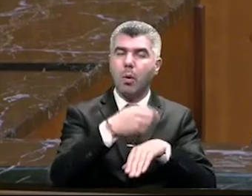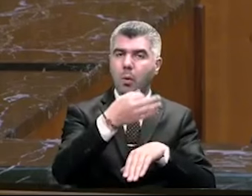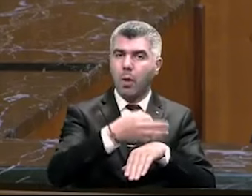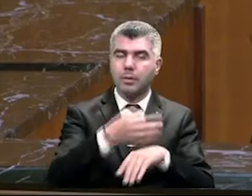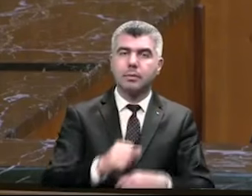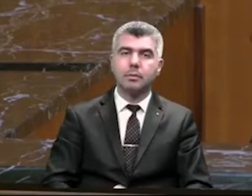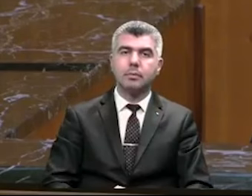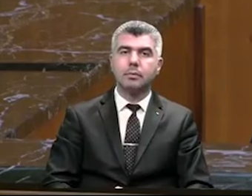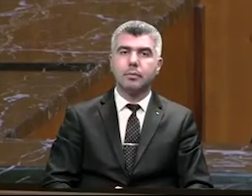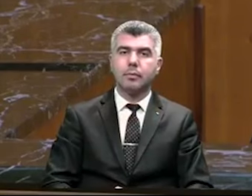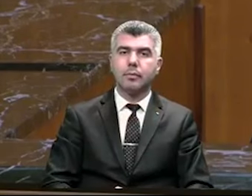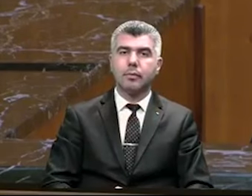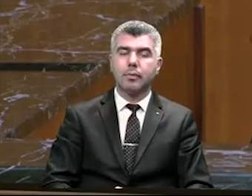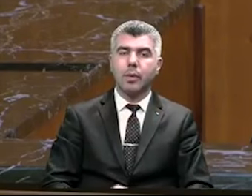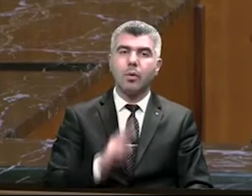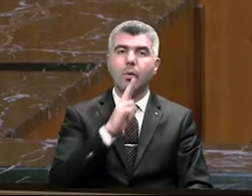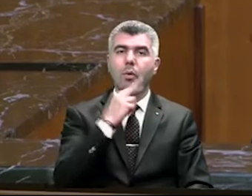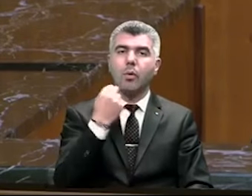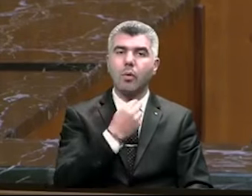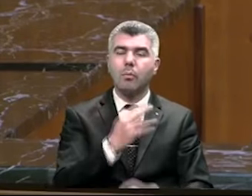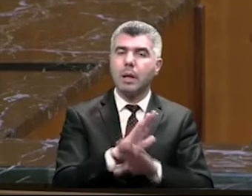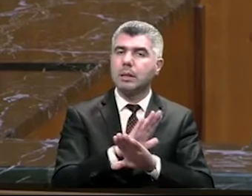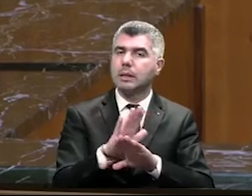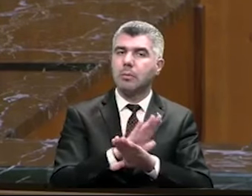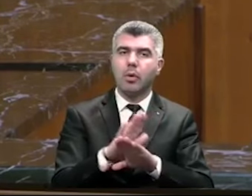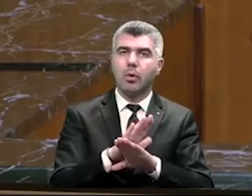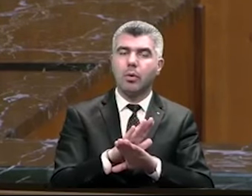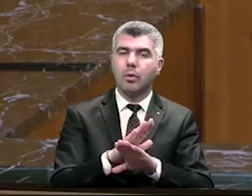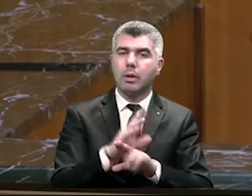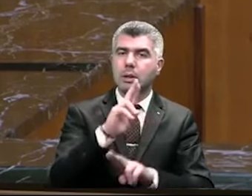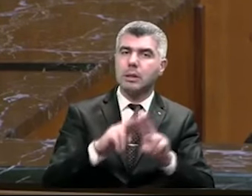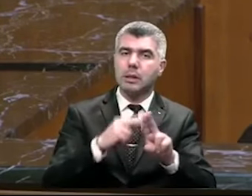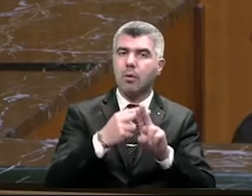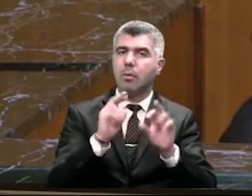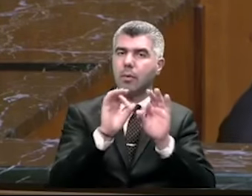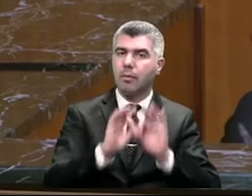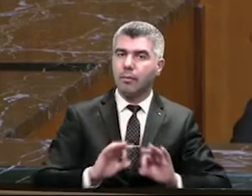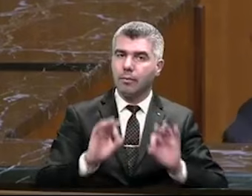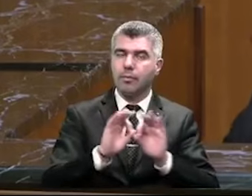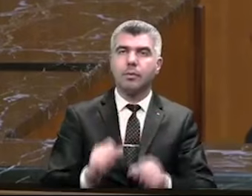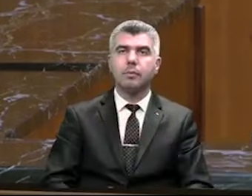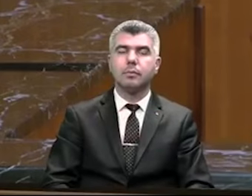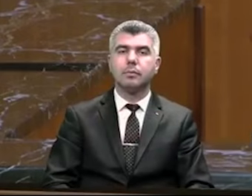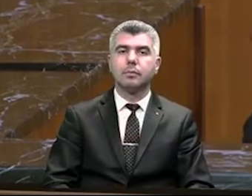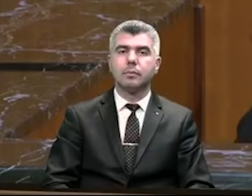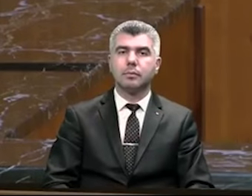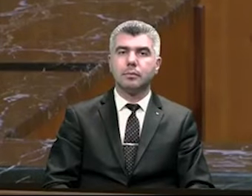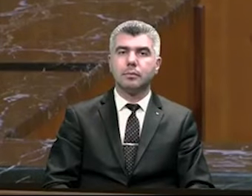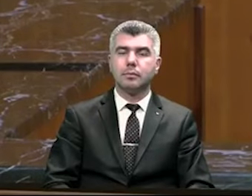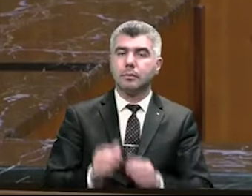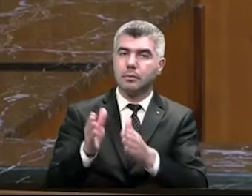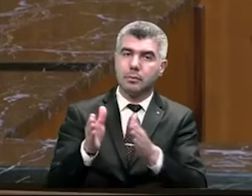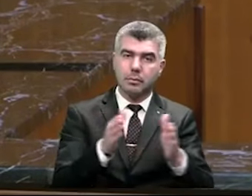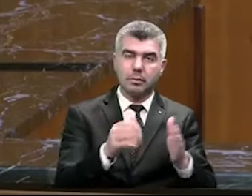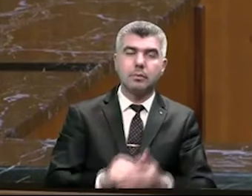المحدد والتي عبرت عن تعذر التفاعل مع هذا الطلب وبالنسبه